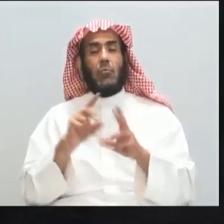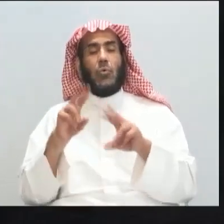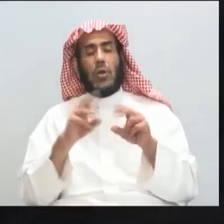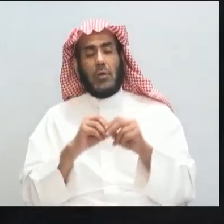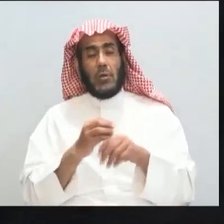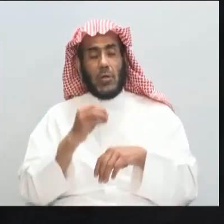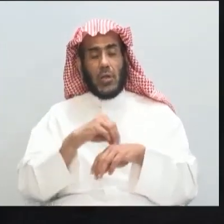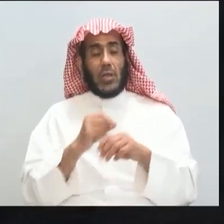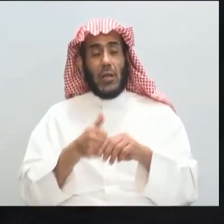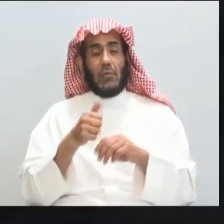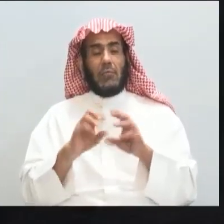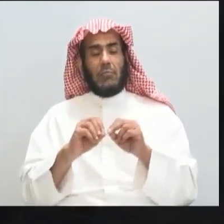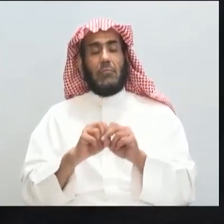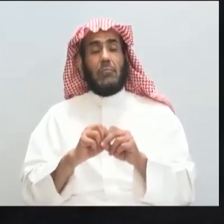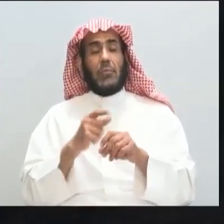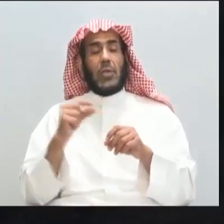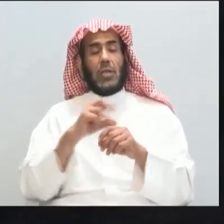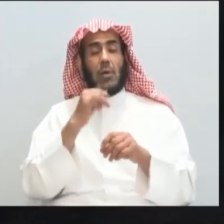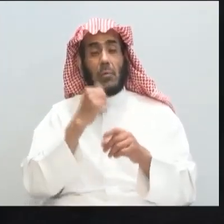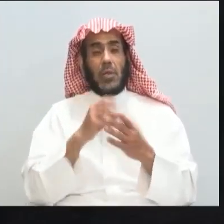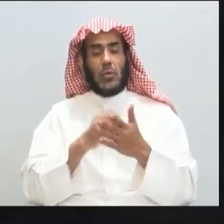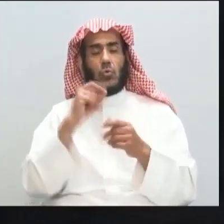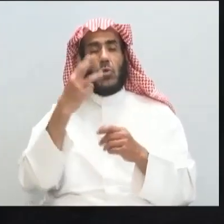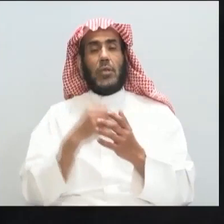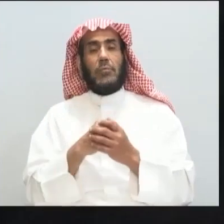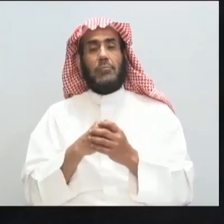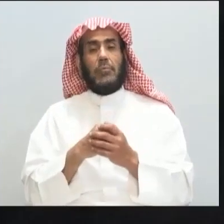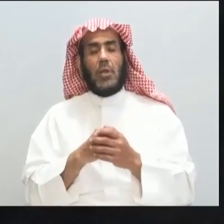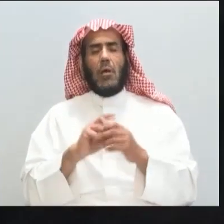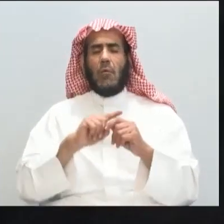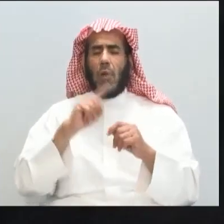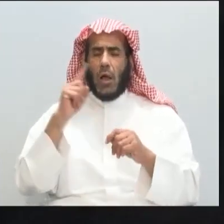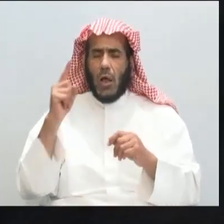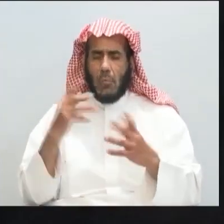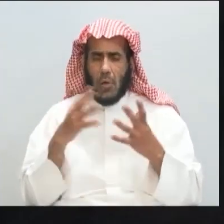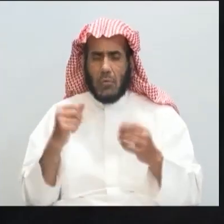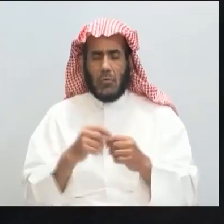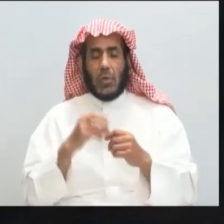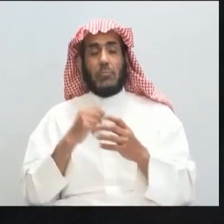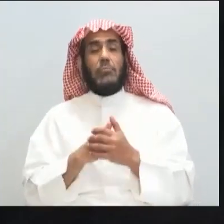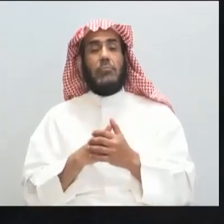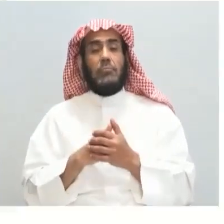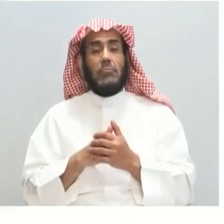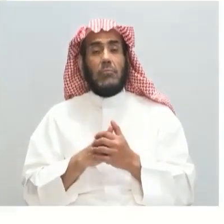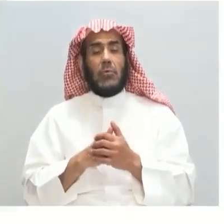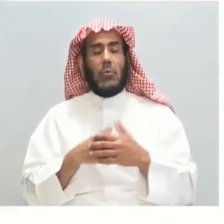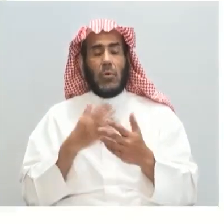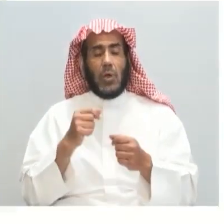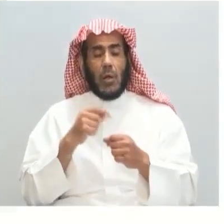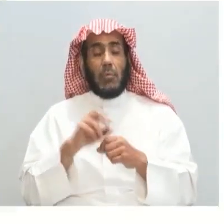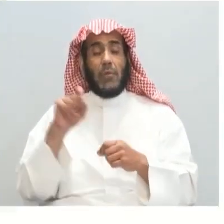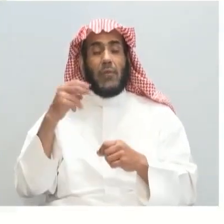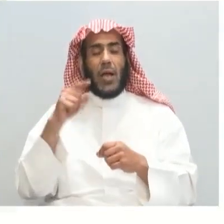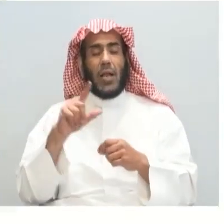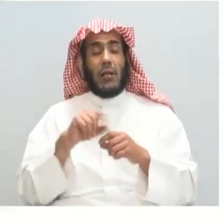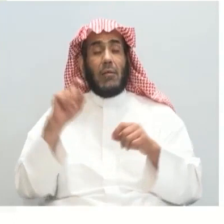اضافه ايضا الالف لذلك هنا ان الكلمه العربيه ذات اصول ثلاثيه في الغالب ذات اصول ثلاثيه في الغالب وعبر عنها بفعل